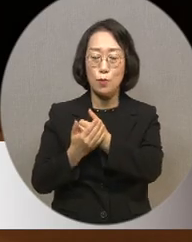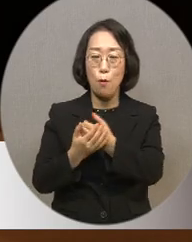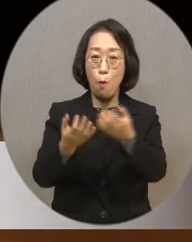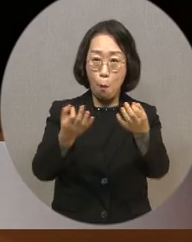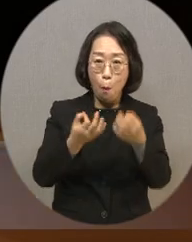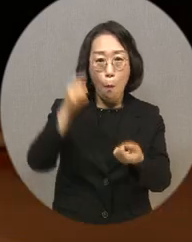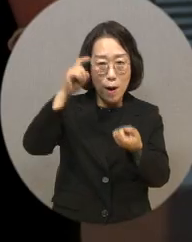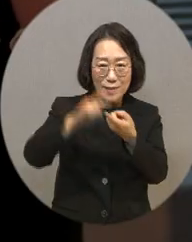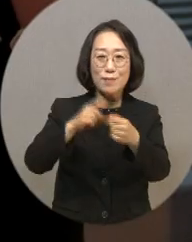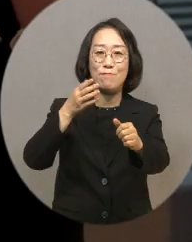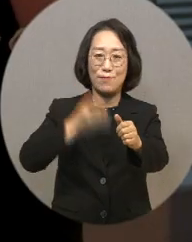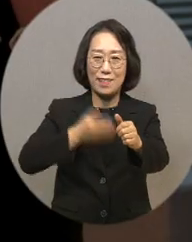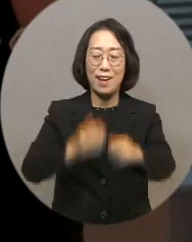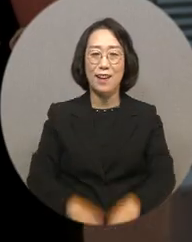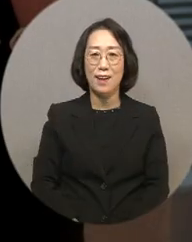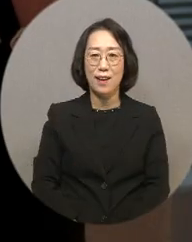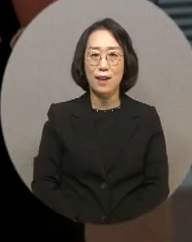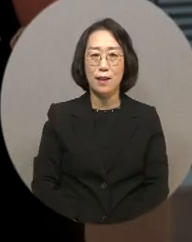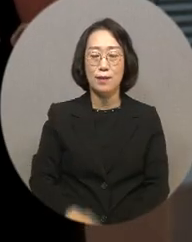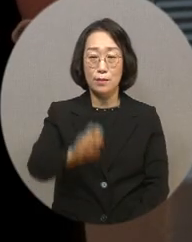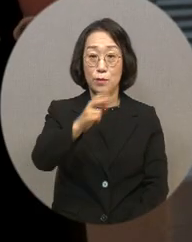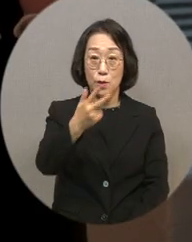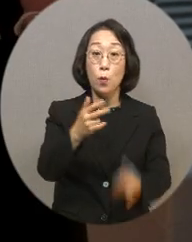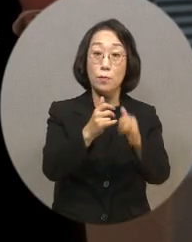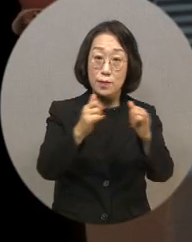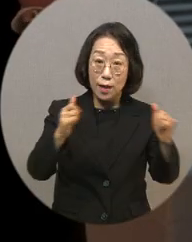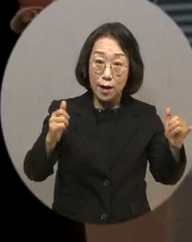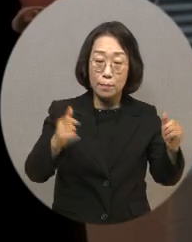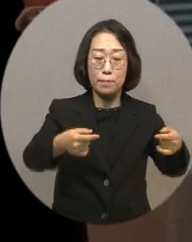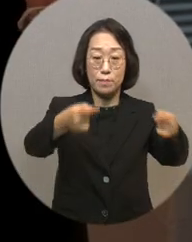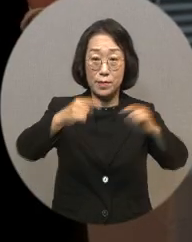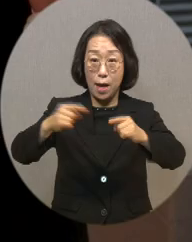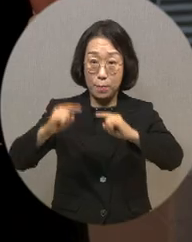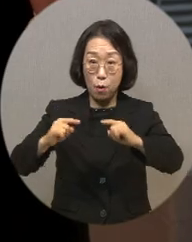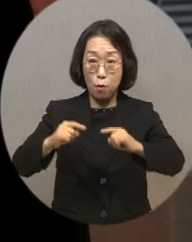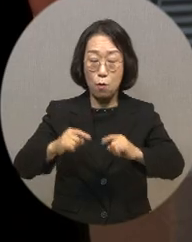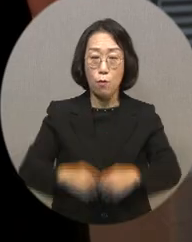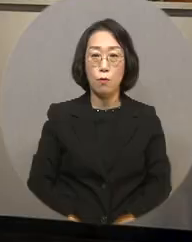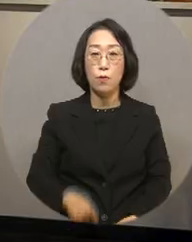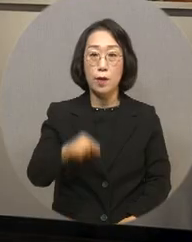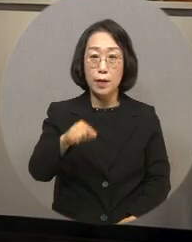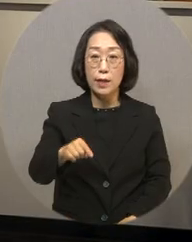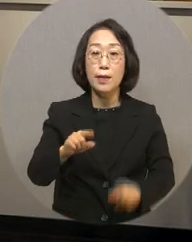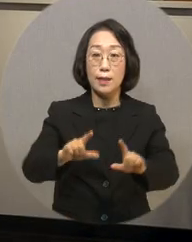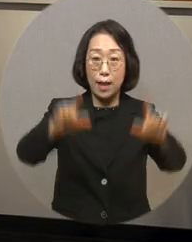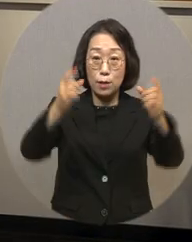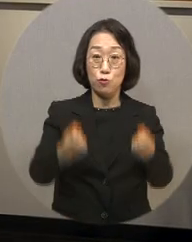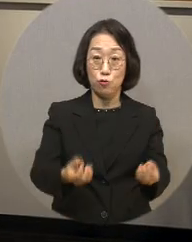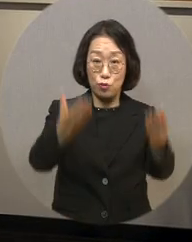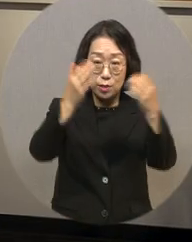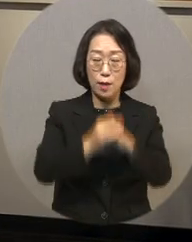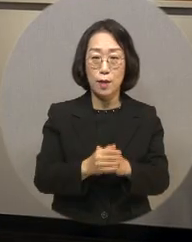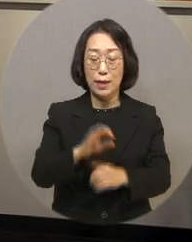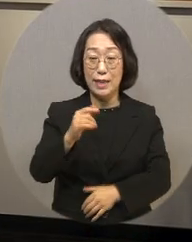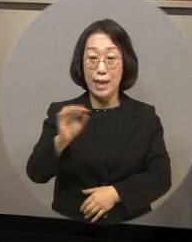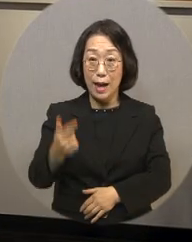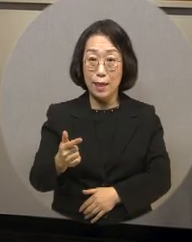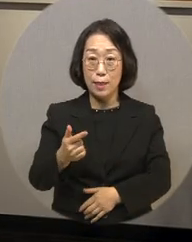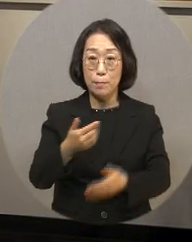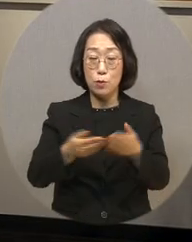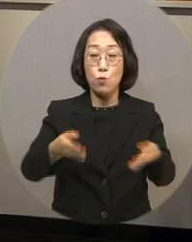동의해 주시고 총 27명의 작가가 참여한 이번 옥션은 이한미술관